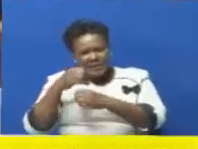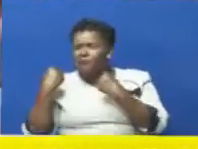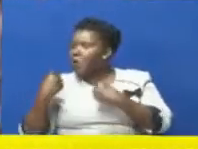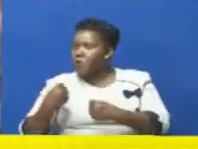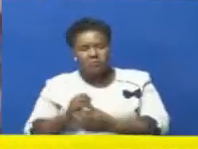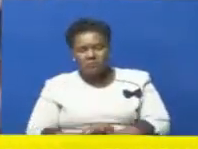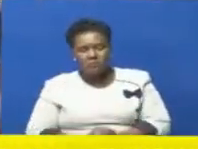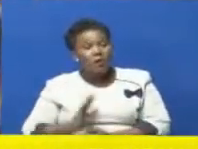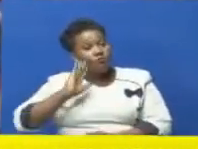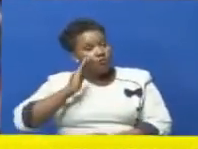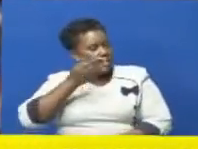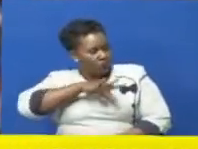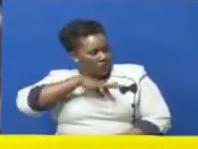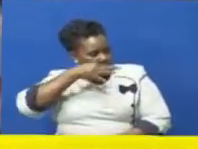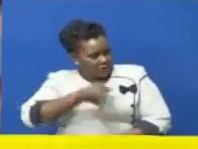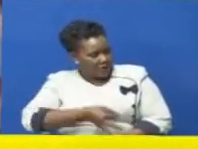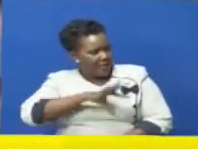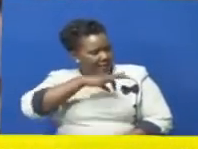kwa nguvu zako zote,